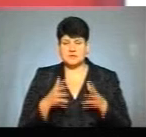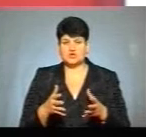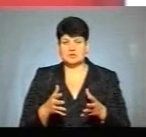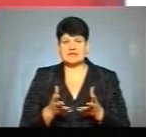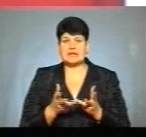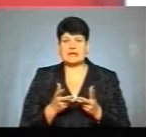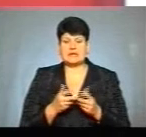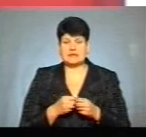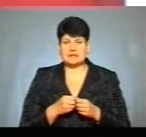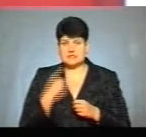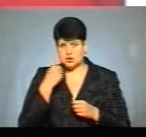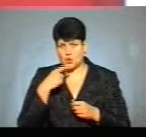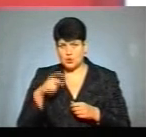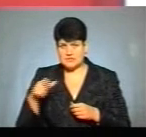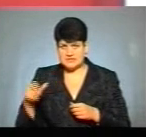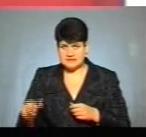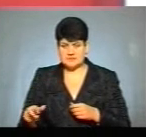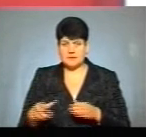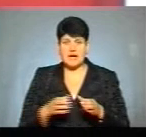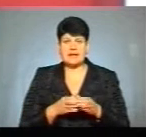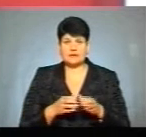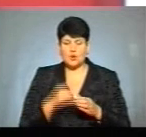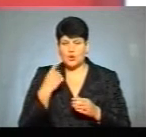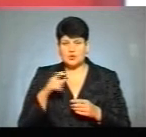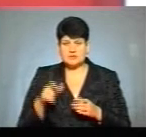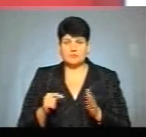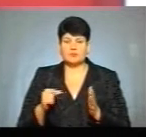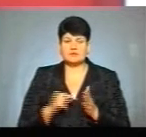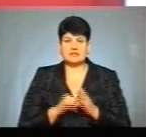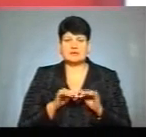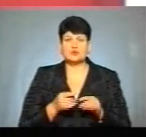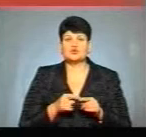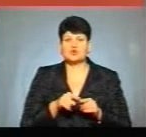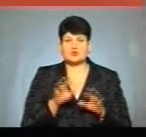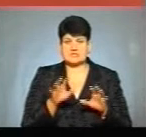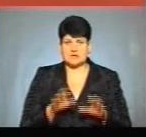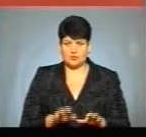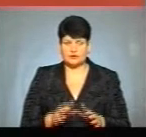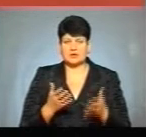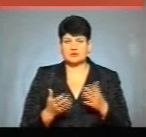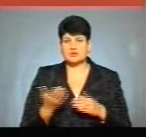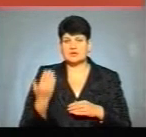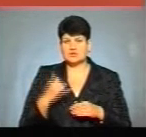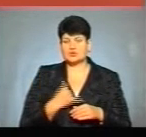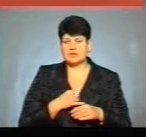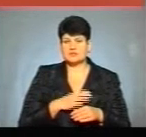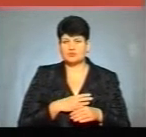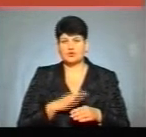Збільшилась кількість осіб, тобто категорії осіб, які підпадають під дію даного закону. Тобто, якщо у нас було раніше